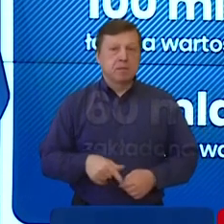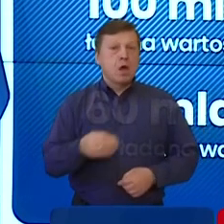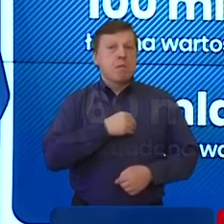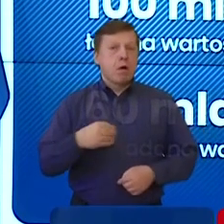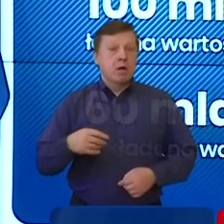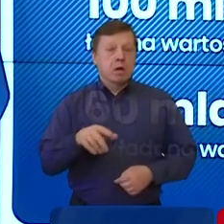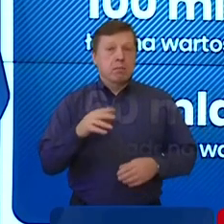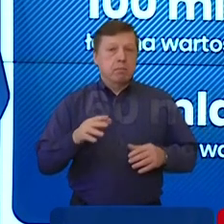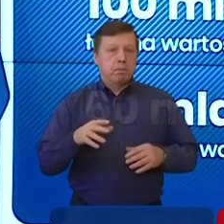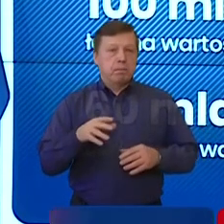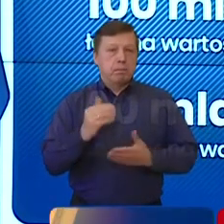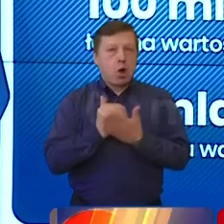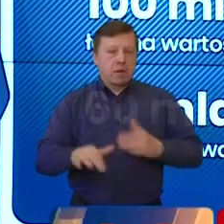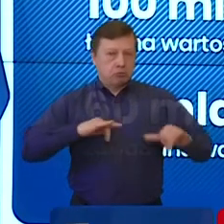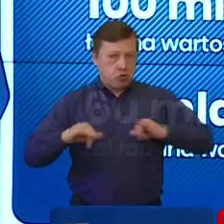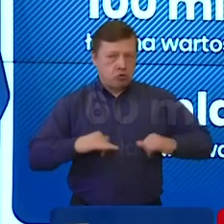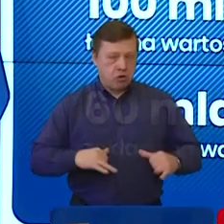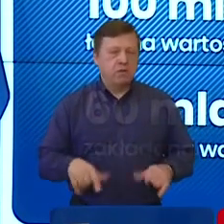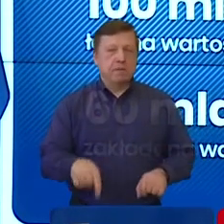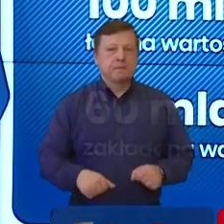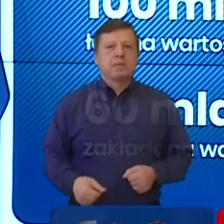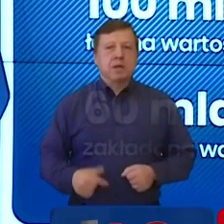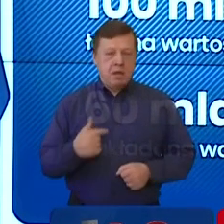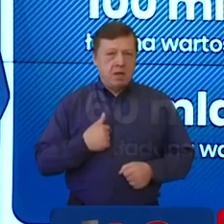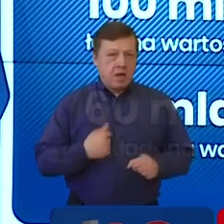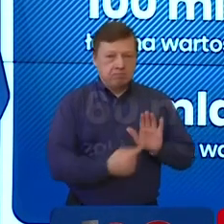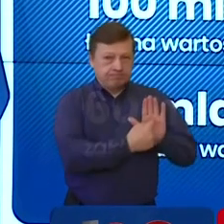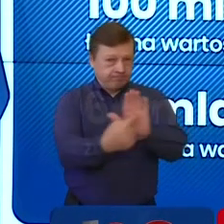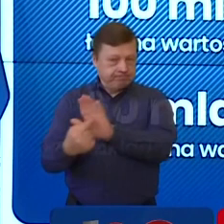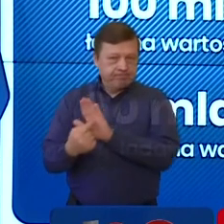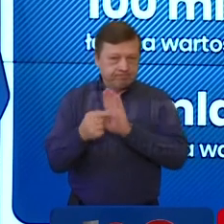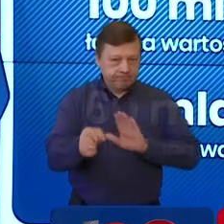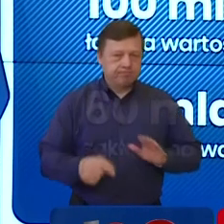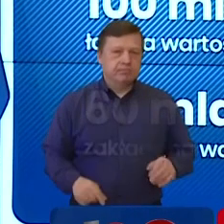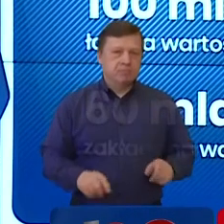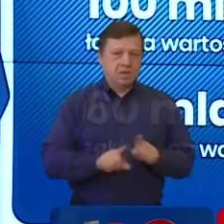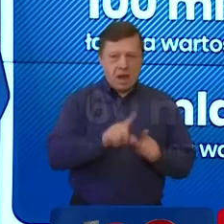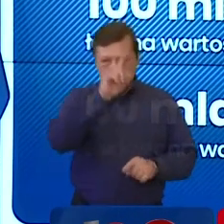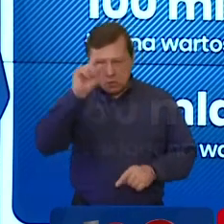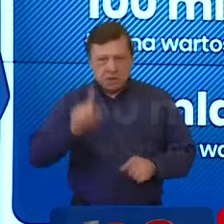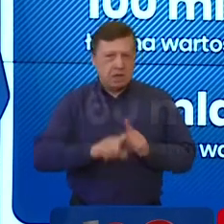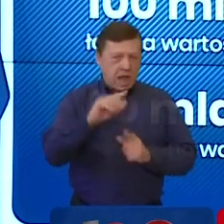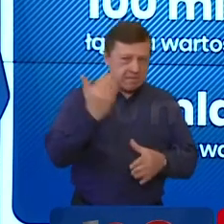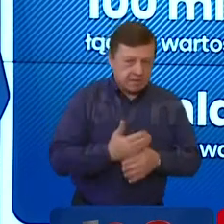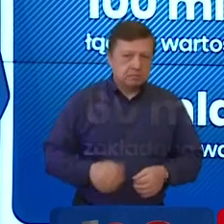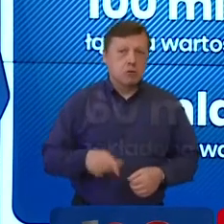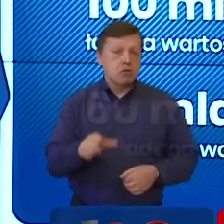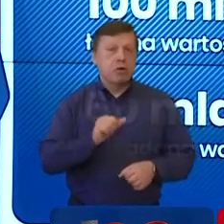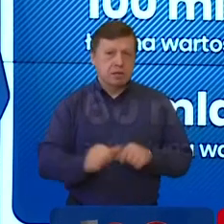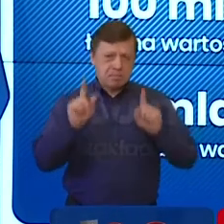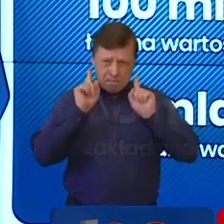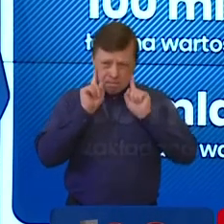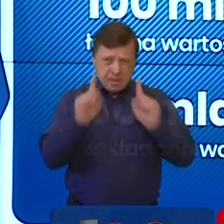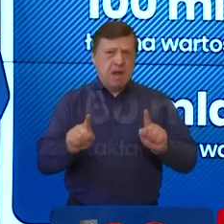który tutaj niniejszym przedstawiam drogim rodakom, wszystkim polskim pracownikom i przedsiębiorcom, jest rzeczywistą